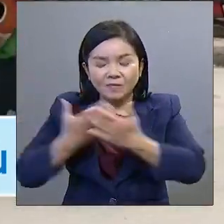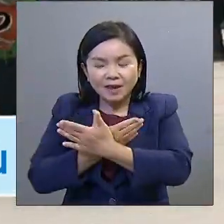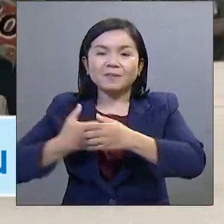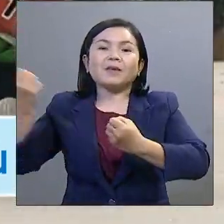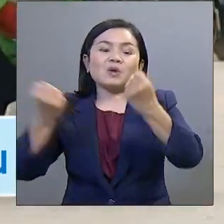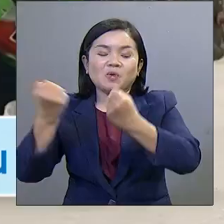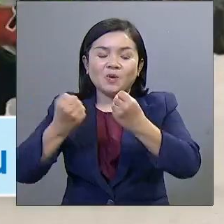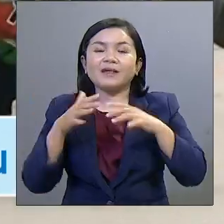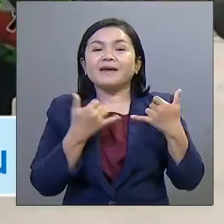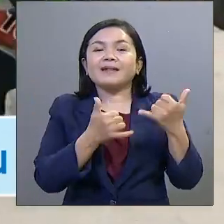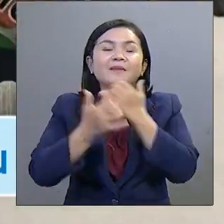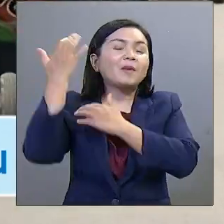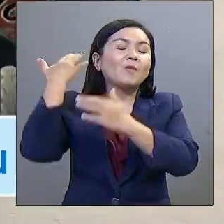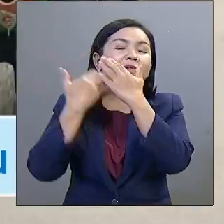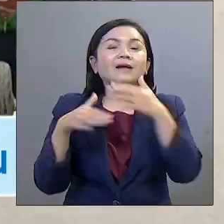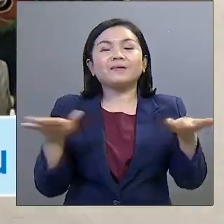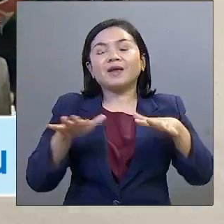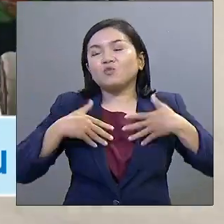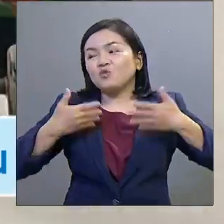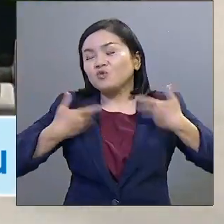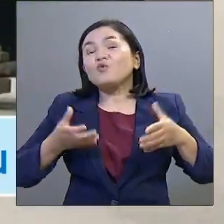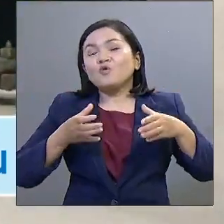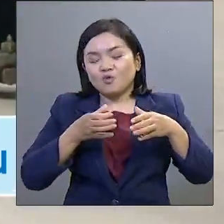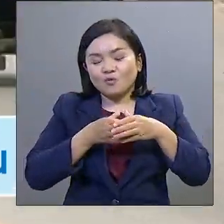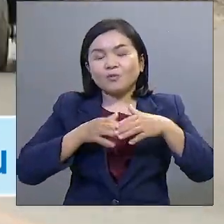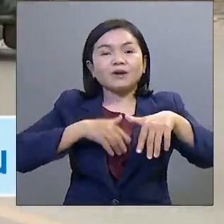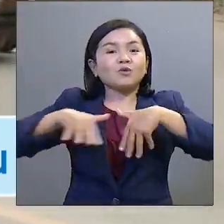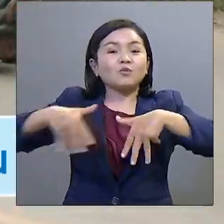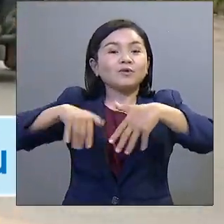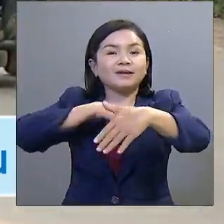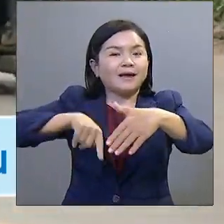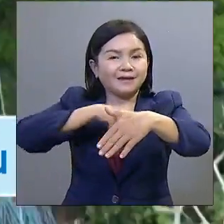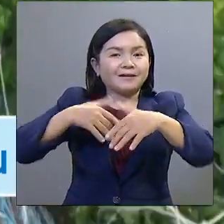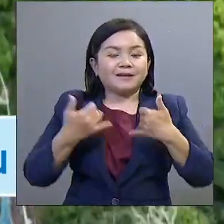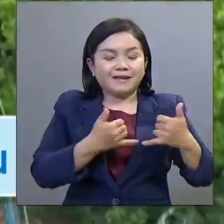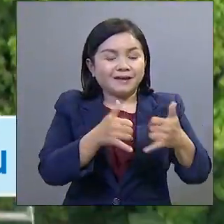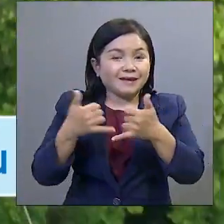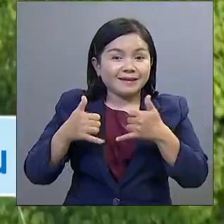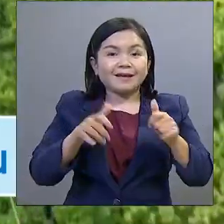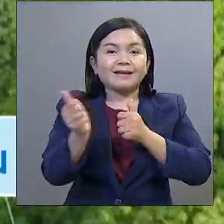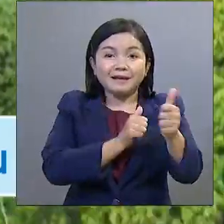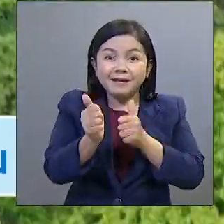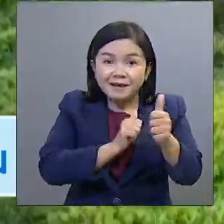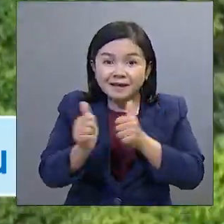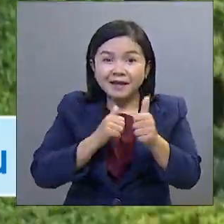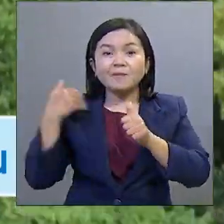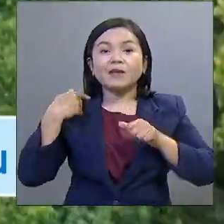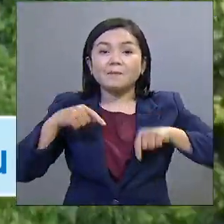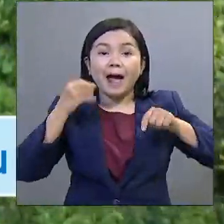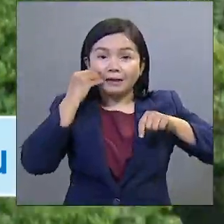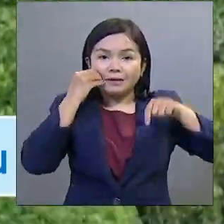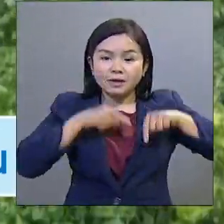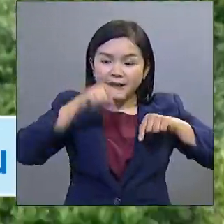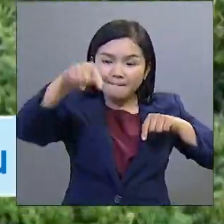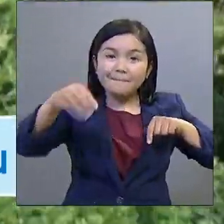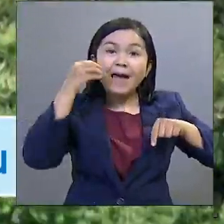และการแข่งขันเพื่อความสนุกสนานในหมู่เพื่อนฝูงกลุ่มเล็กๆภายในหมู่บ้านเท่านั้นนะครับและตอนนี้ก็ได้ขยายเป็นการแข่งขันกันระหว่างหมู่บ้านแล้วโดยผู้เ